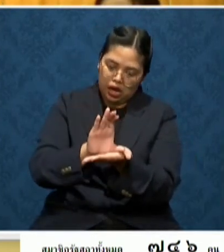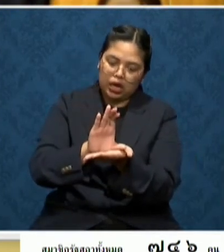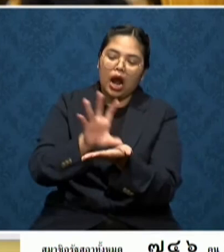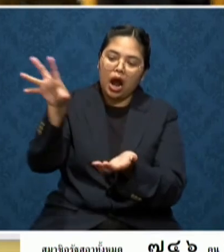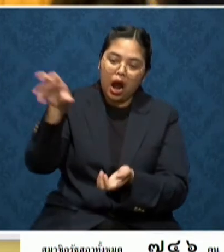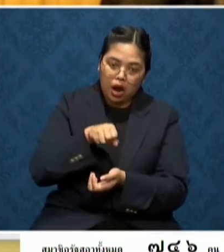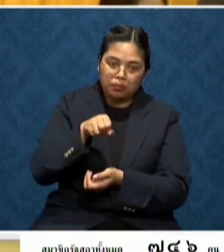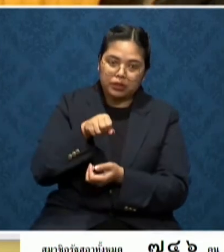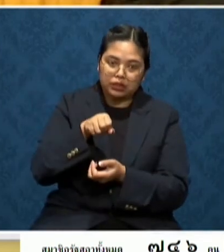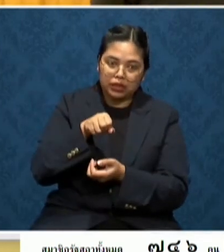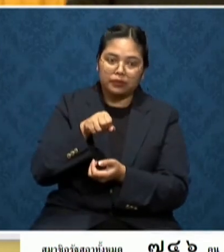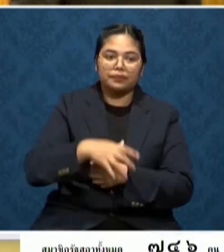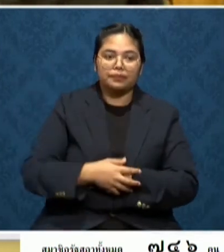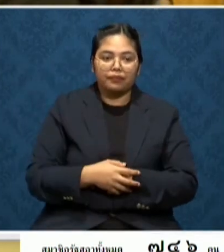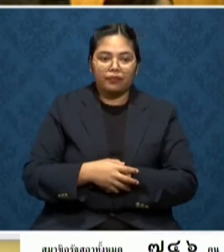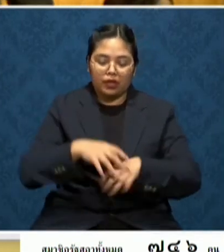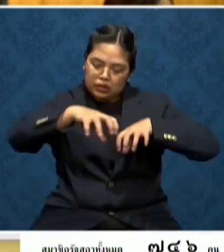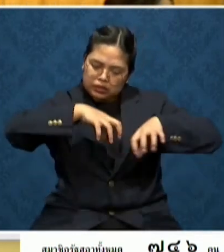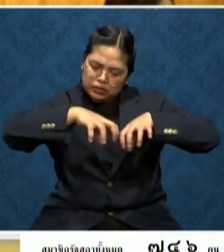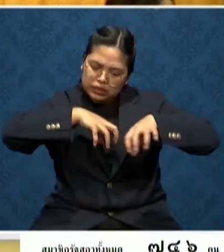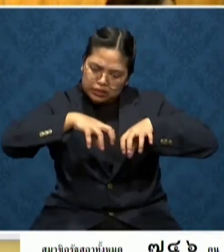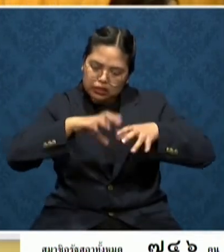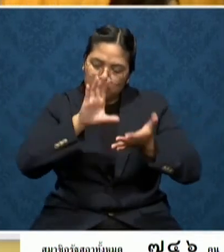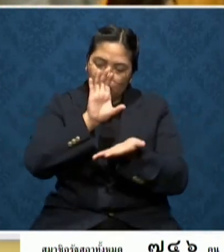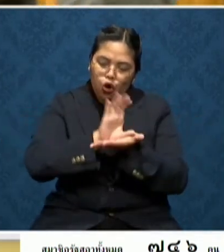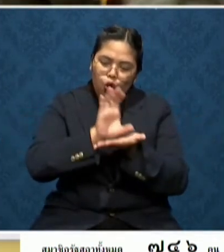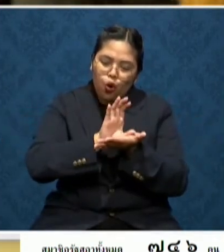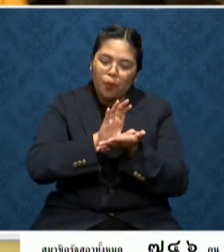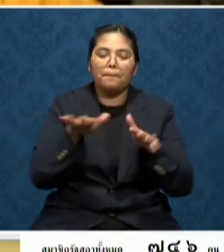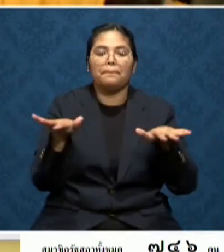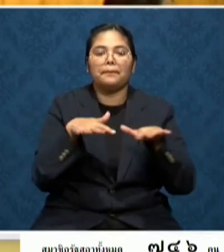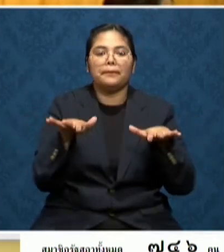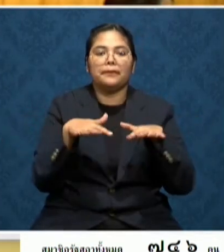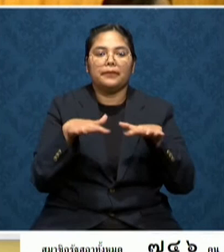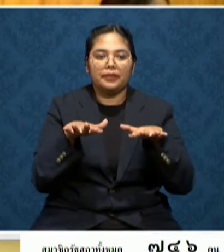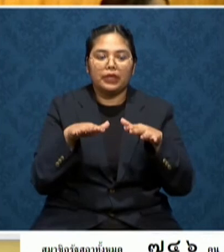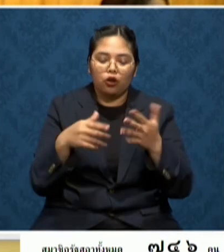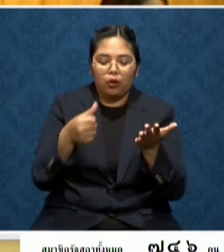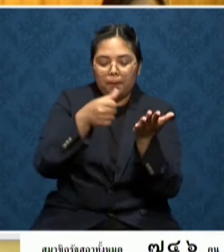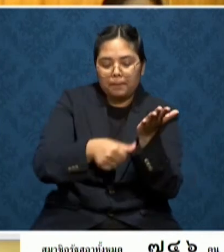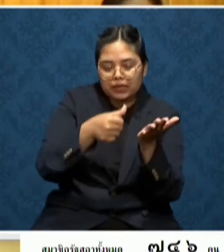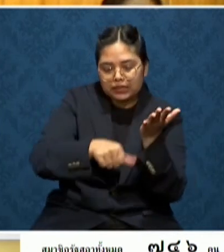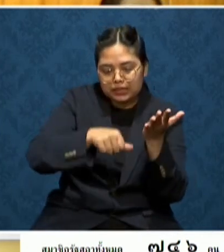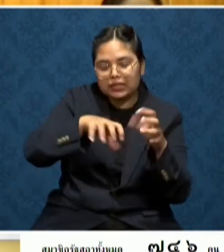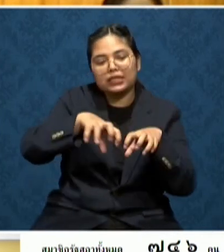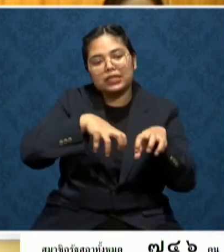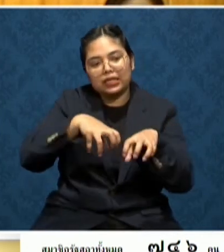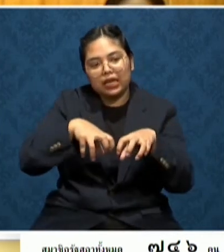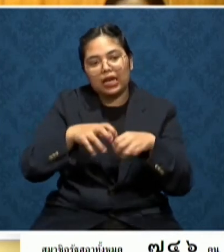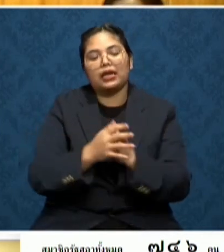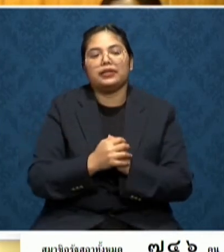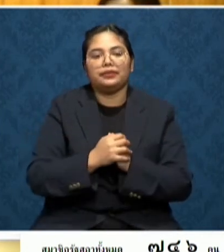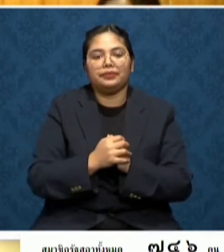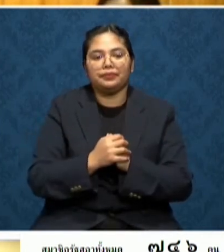ระบบงบประมาณตามปกติและการบริหารระบบภาษี4ทาง